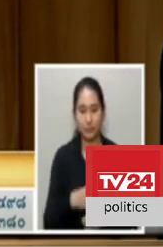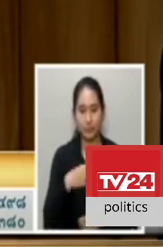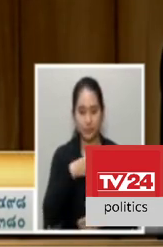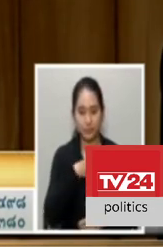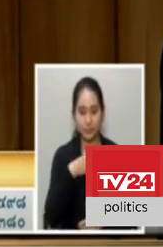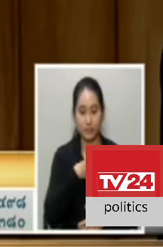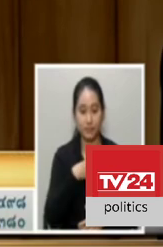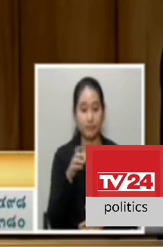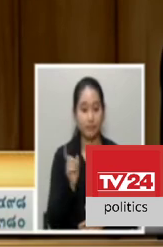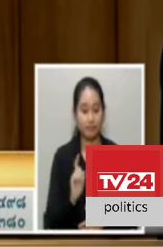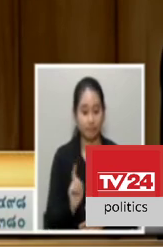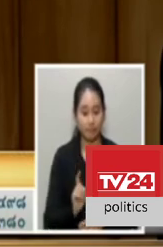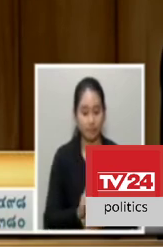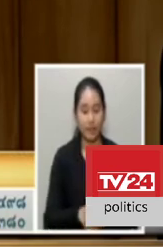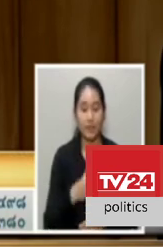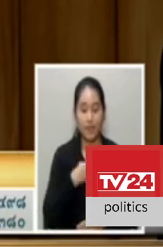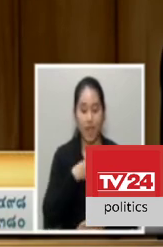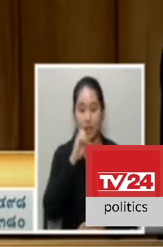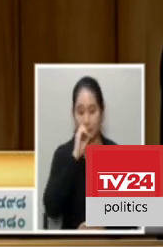ว่า